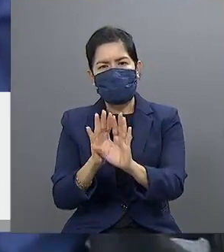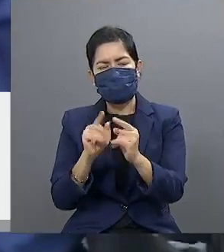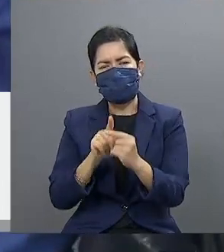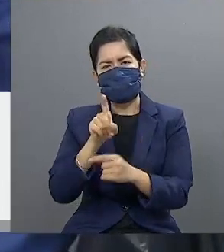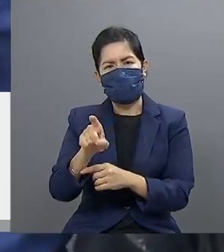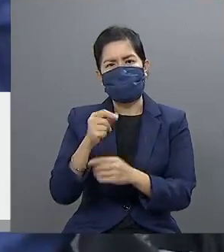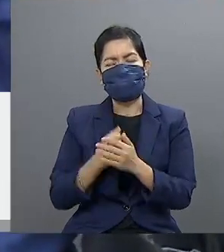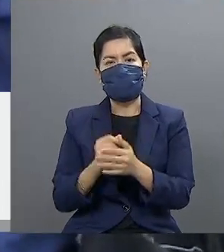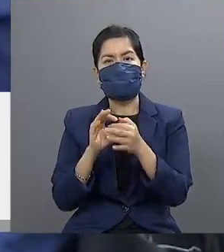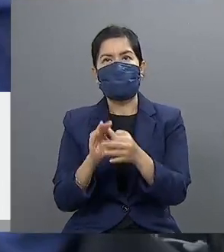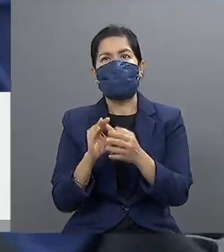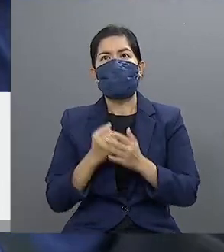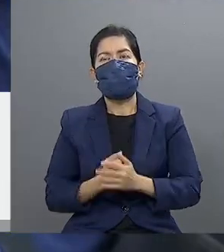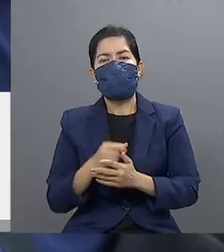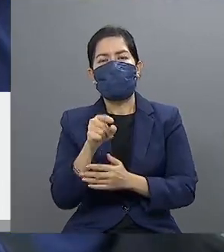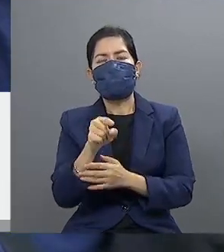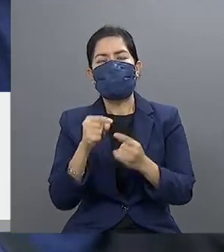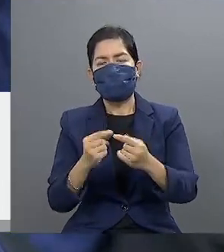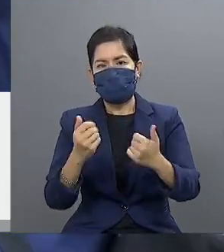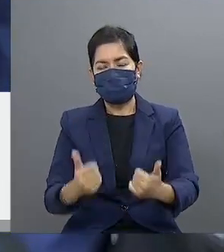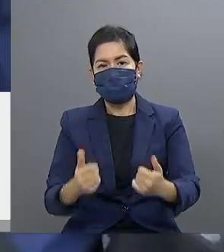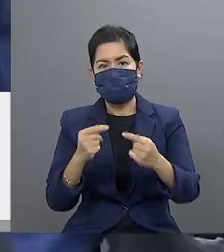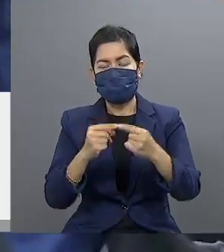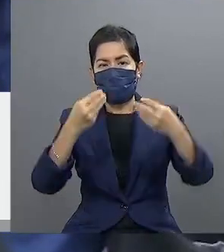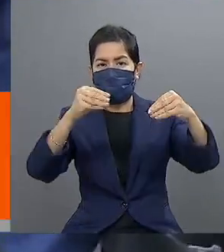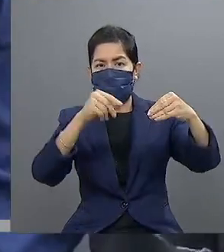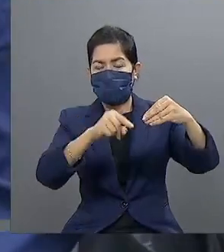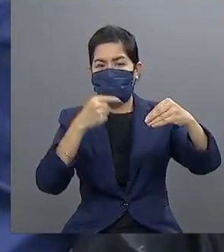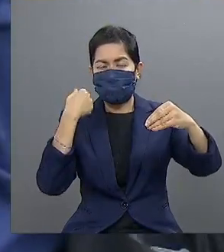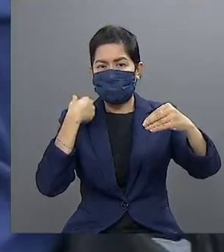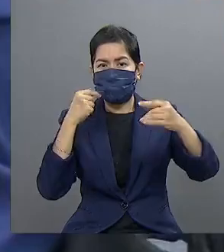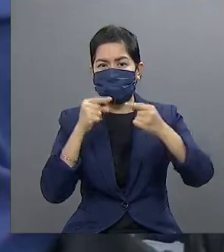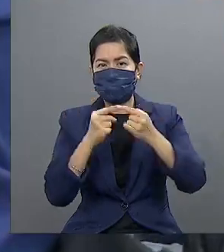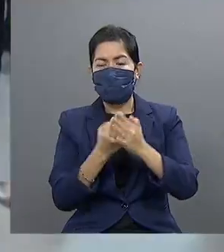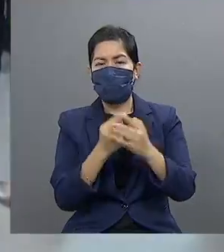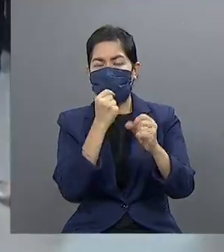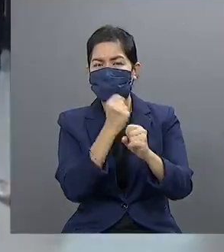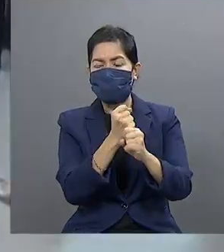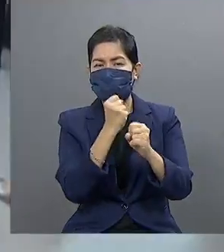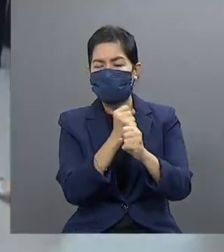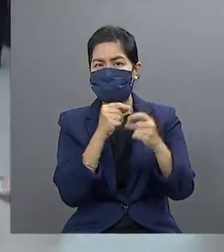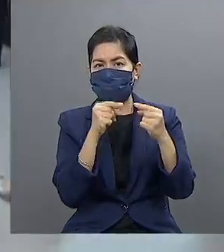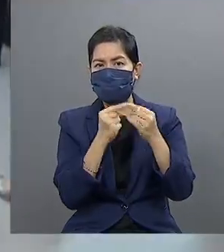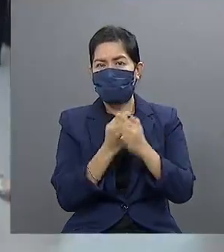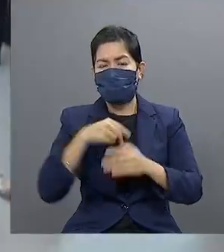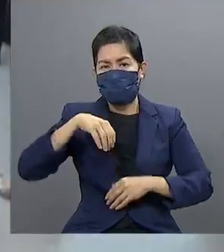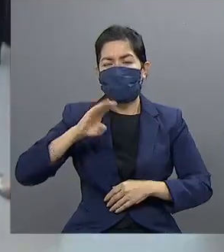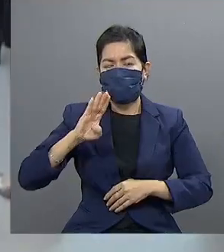ญาตบริษัทไทยประกันภัยนั้นทำได้อย่างไรรวมทั้งต้องการความชัดเจนของขั้นตอนการจ่ายเงินประกันด้วย